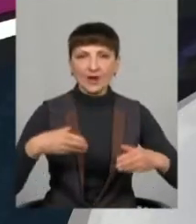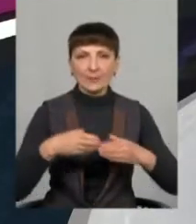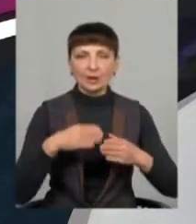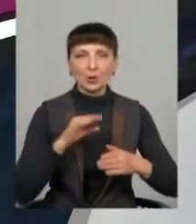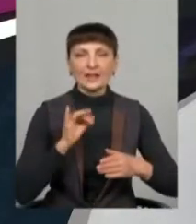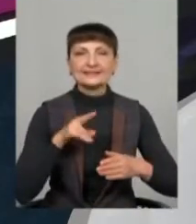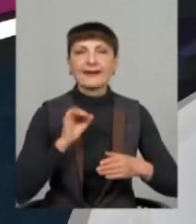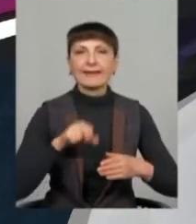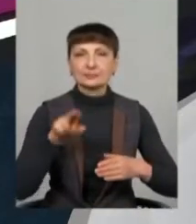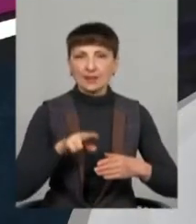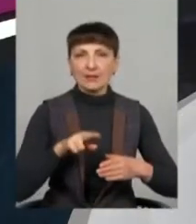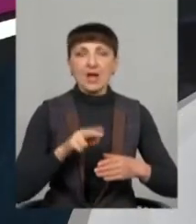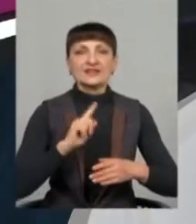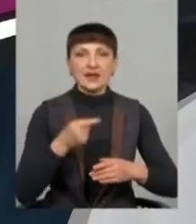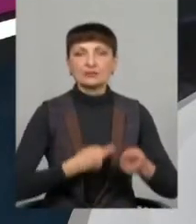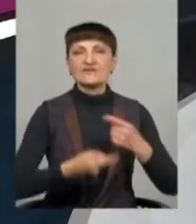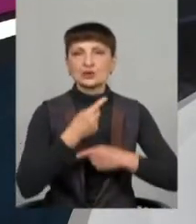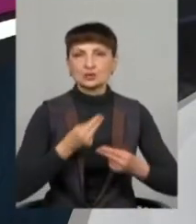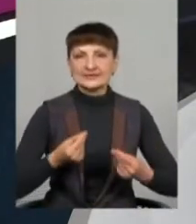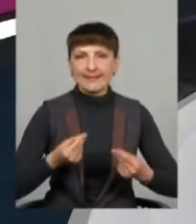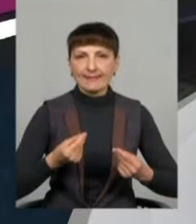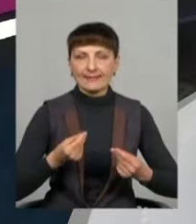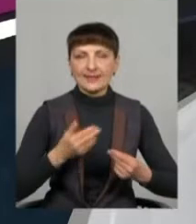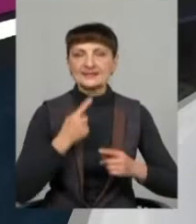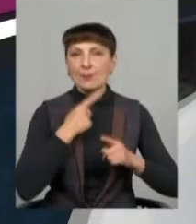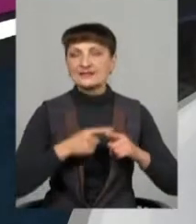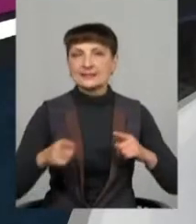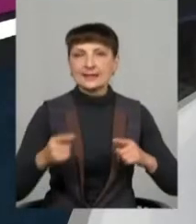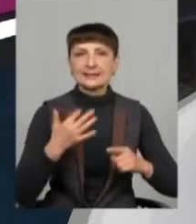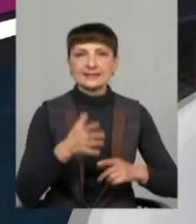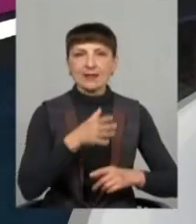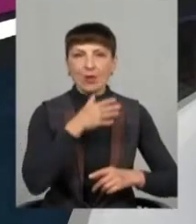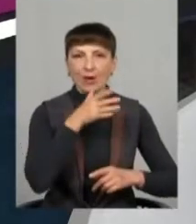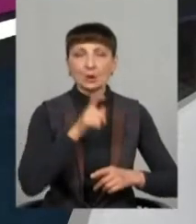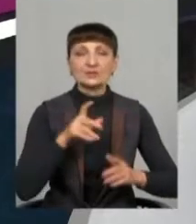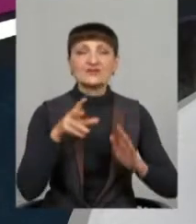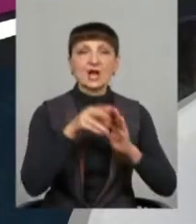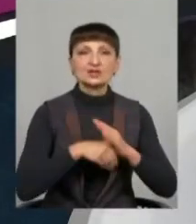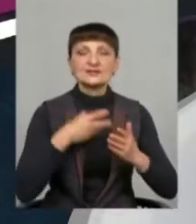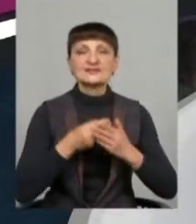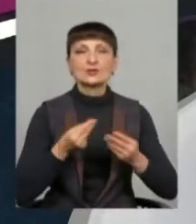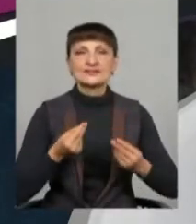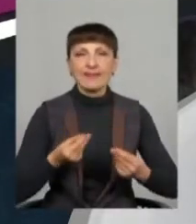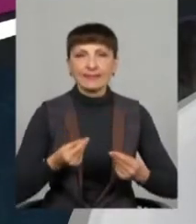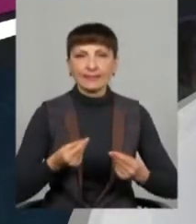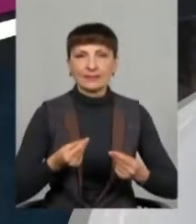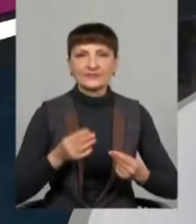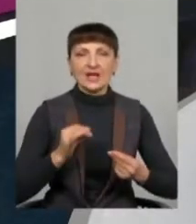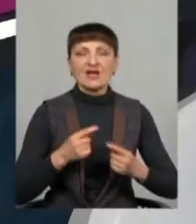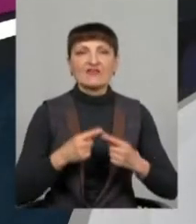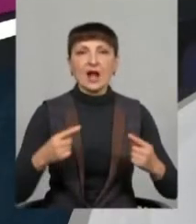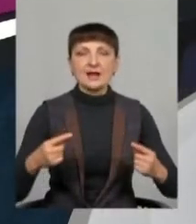QL Trade Казахстан требуют вернуть многомиллионные средства за последние несколько лет. Люди вложили свои кровные и в